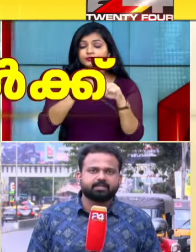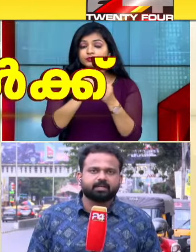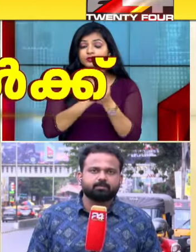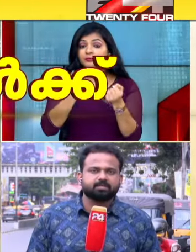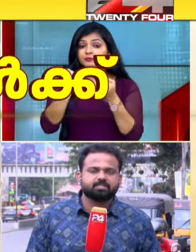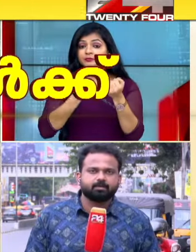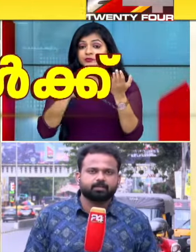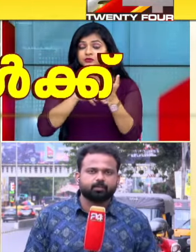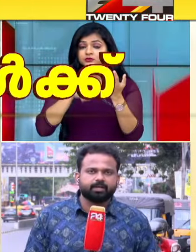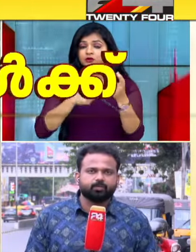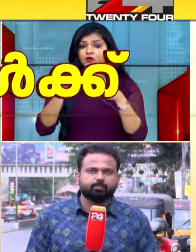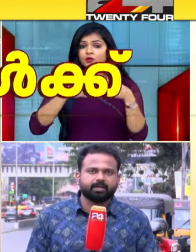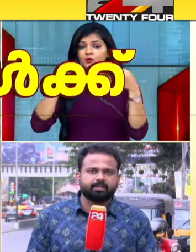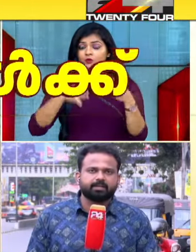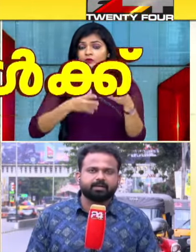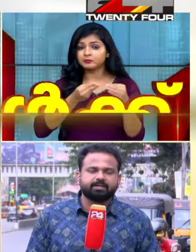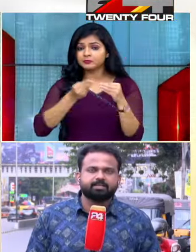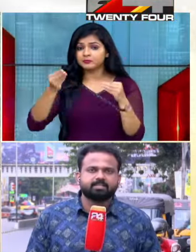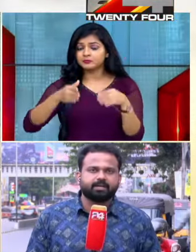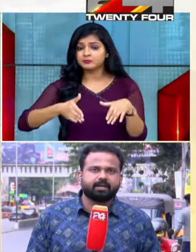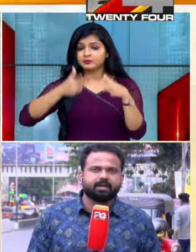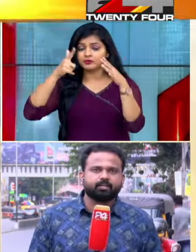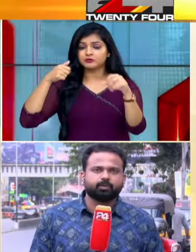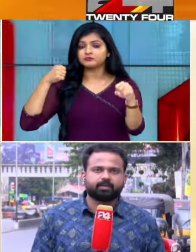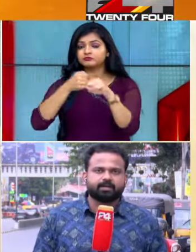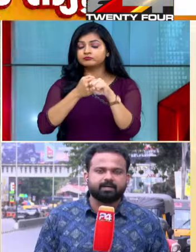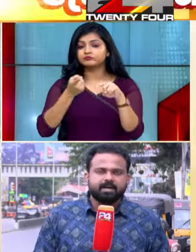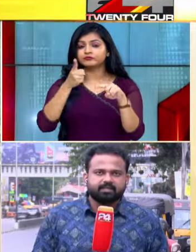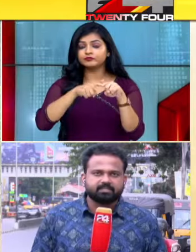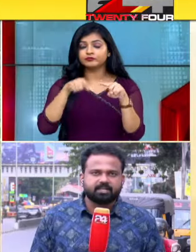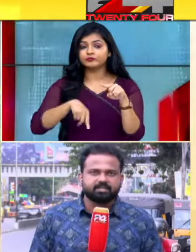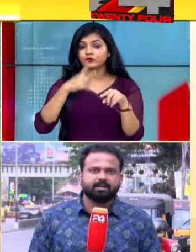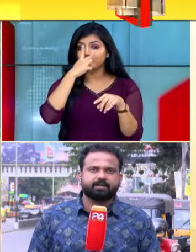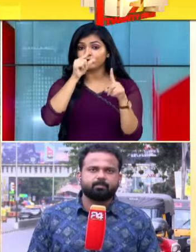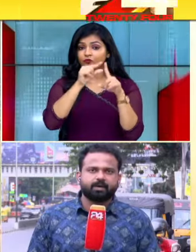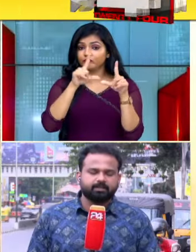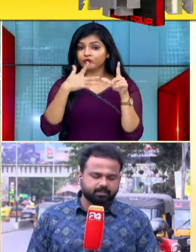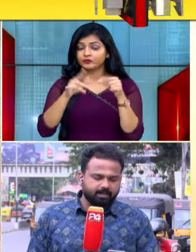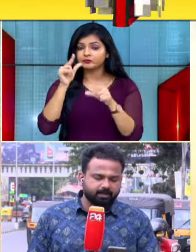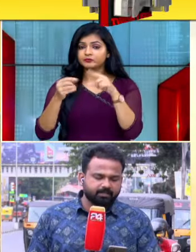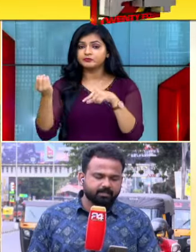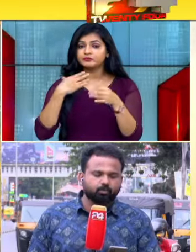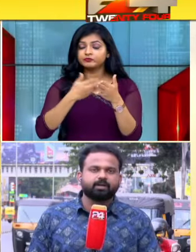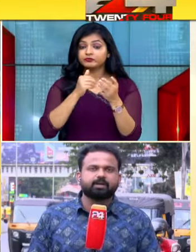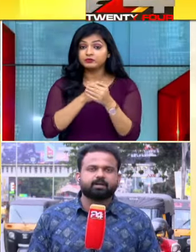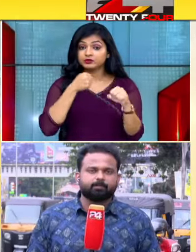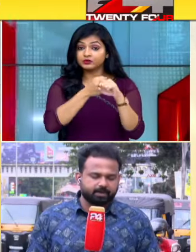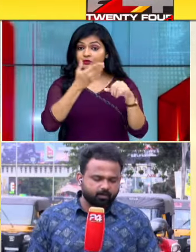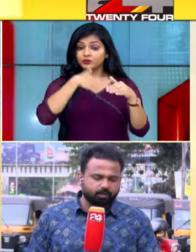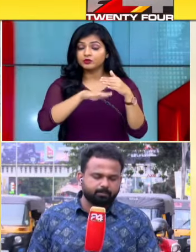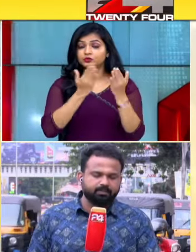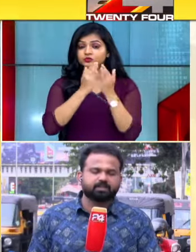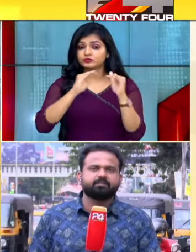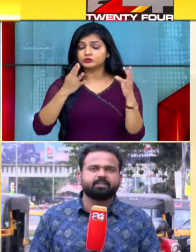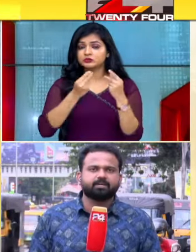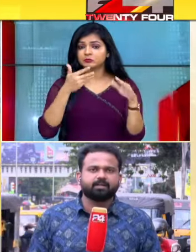ബസിന്റെ നിയന്ത്രണം തെറ്റി സമീപത്തുണ്ടായിരുന്ന ഒരു മരത്തിലേക്ക് ഇടിച്ച് കയറുകയായിരുന്നു എന്നതാണ് ദൃക്സാക്ഷികളടക്കം പറയുന്നത്. ഈ അപകടത്തിൽ കുട്ടികൾക്ക്